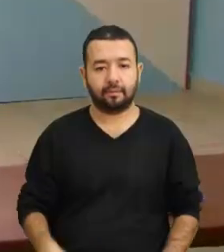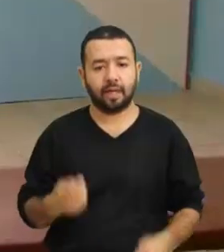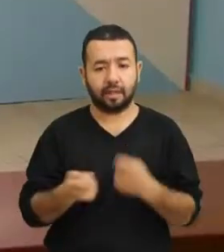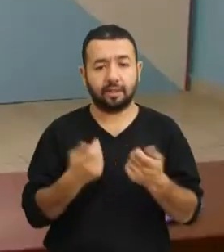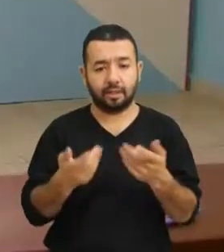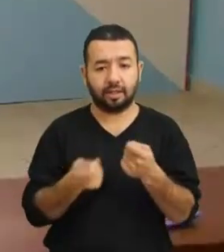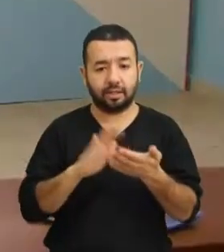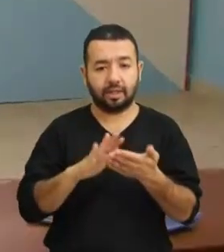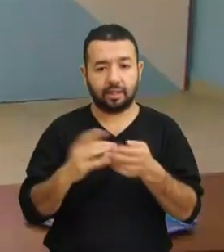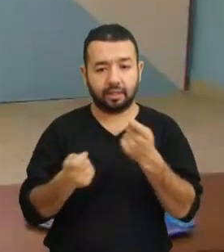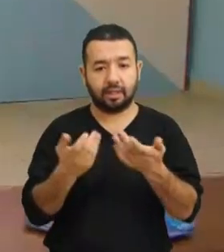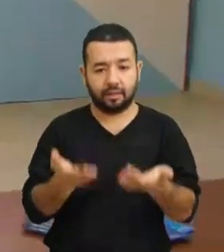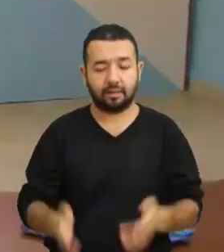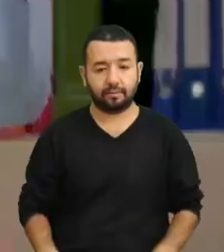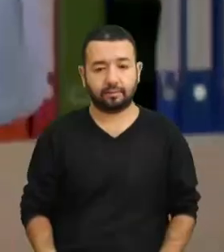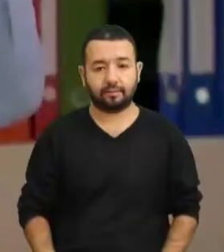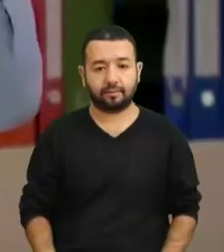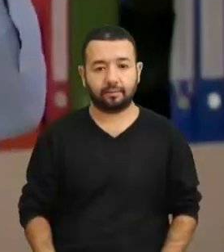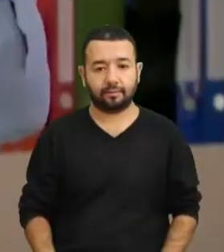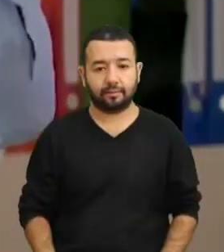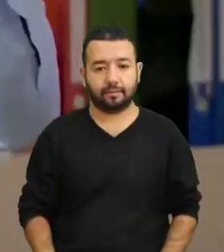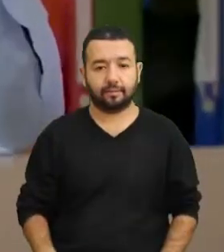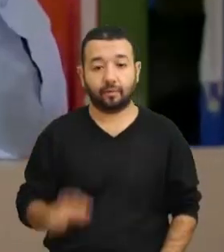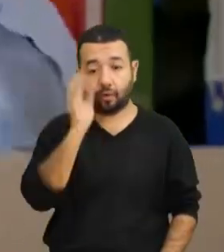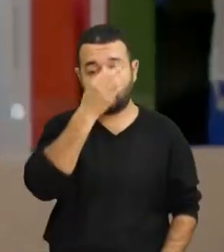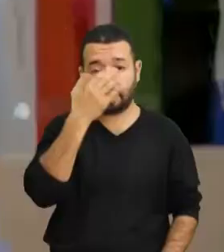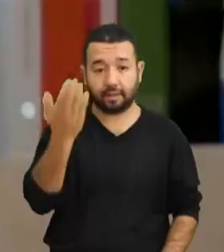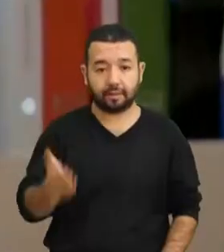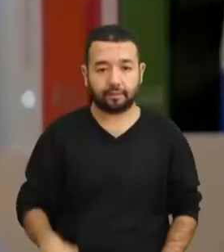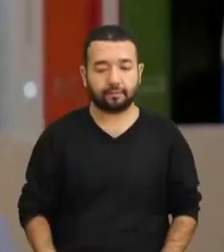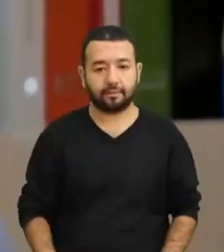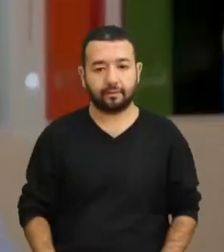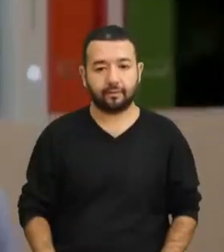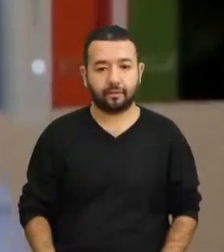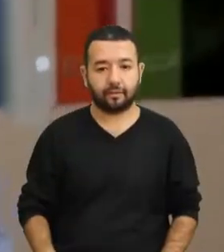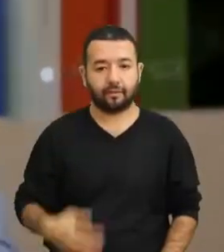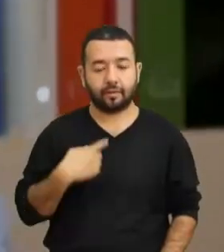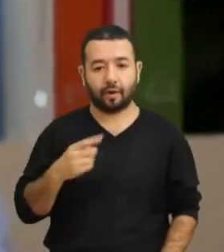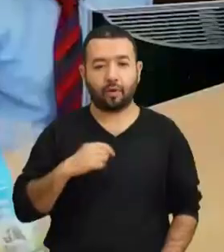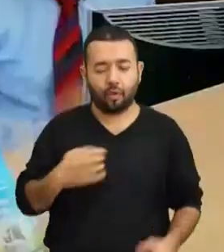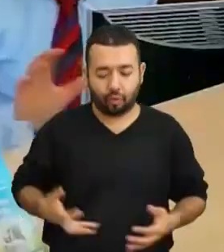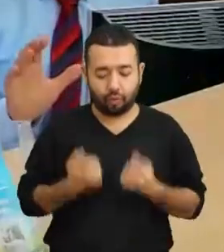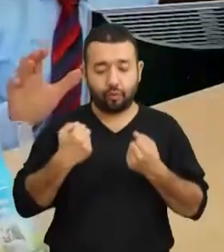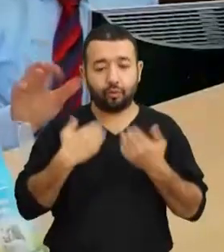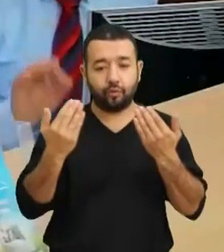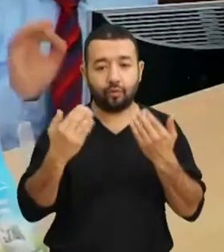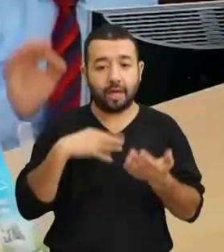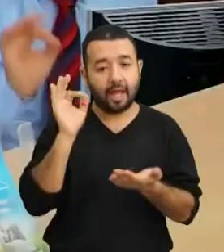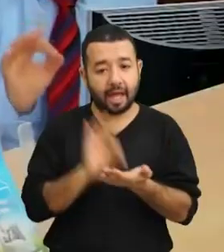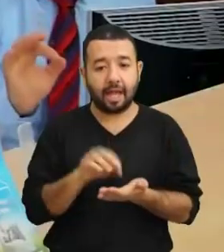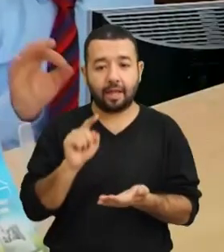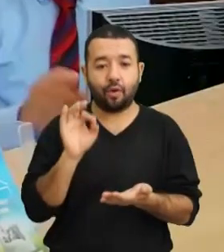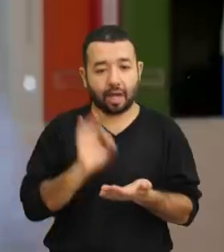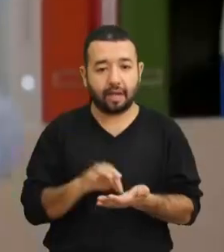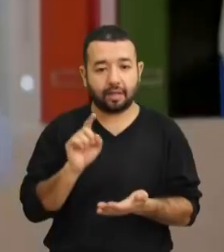Çalışın arkadaşlar. Çalışın. Kolay gelsin. Kurtuldum, çok şükür ya. Aynen öyle Nurhan'cığım.